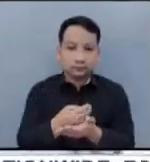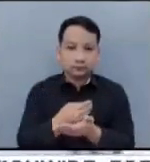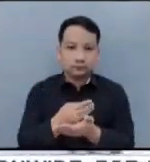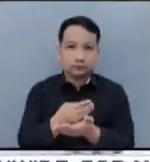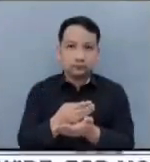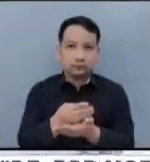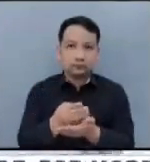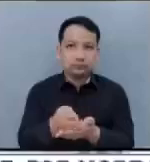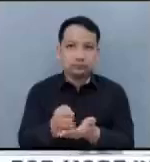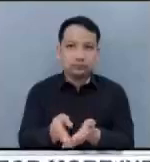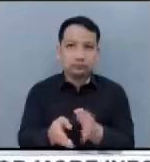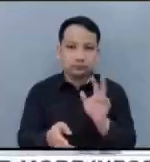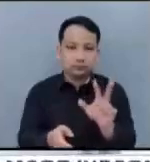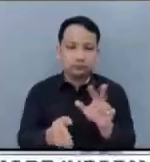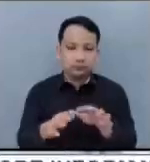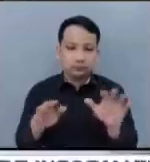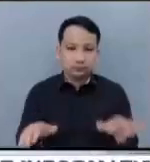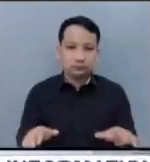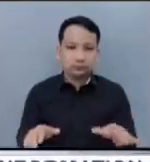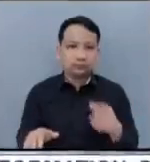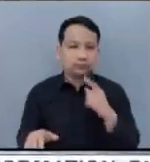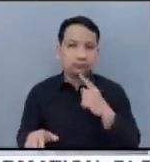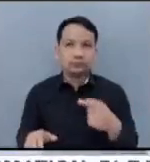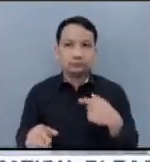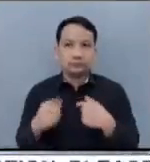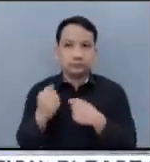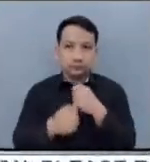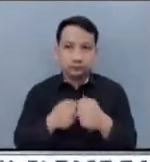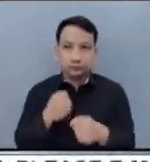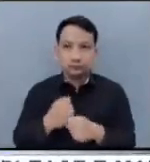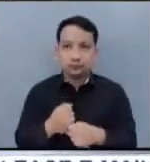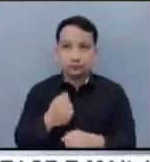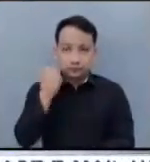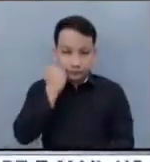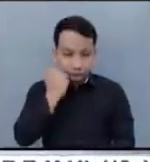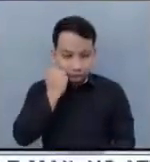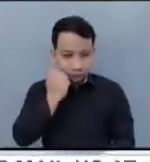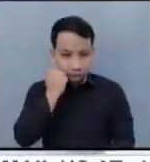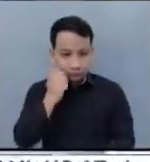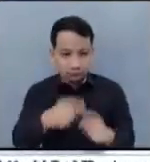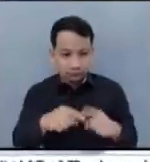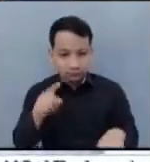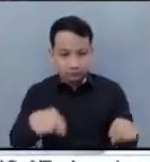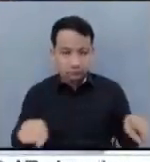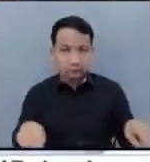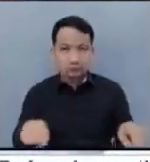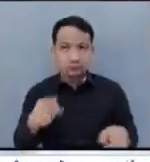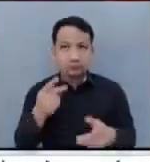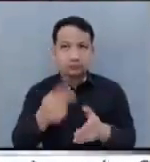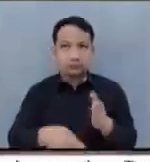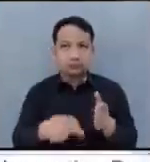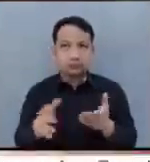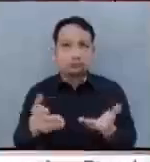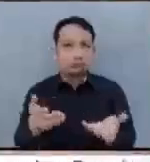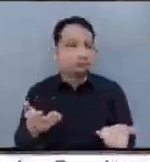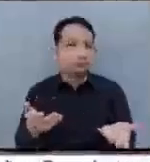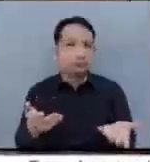ina, magsasacrifice ka para sa anak mo. Araw-araw, nag-iiba yung presyo ng bilihin eh. So, babudgetin